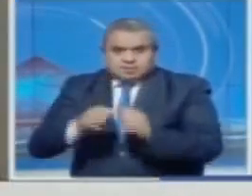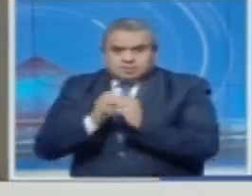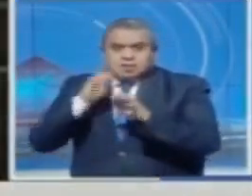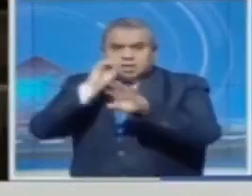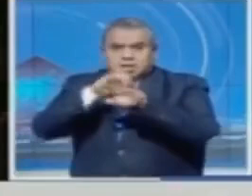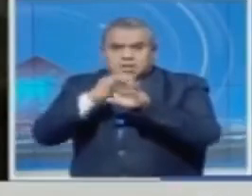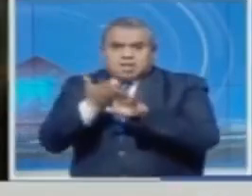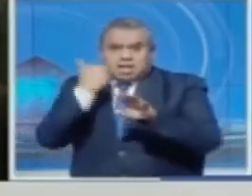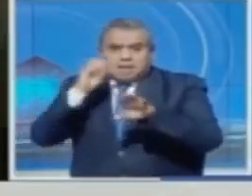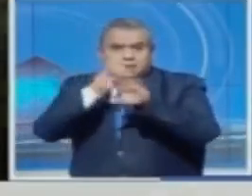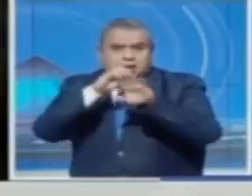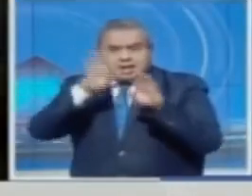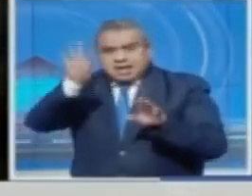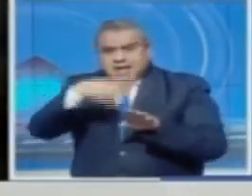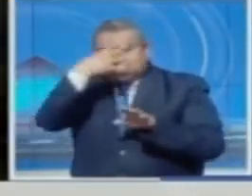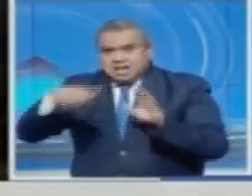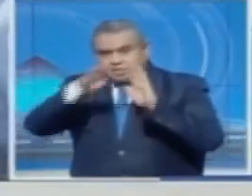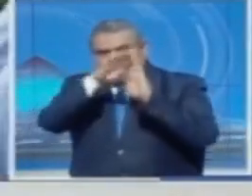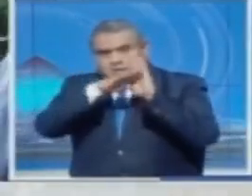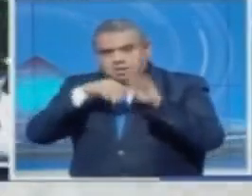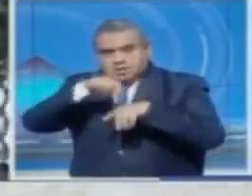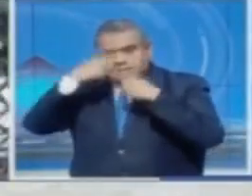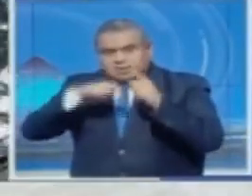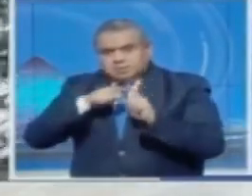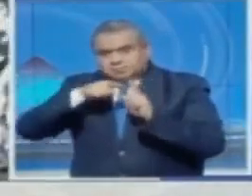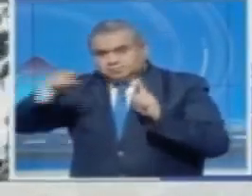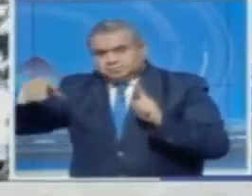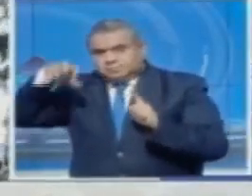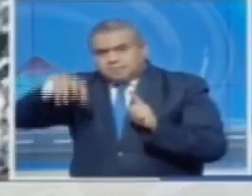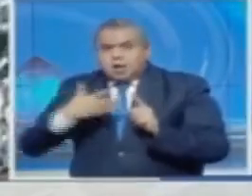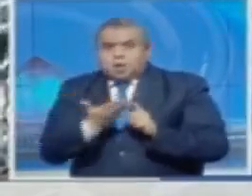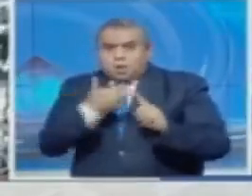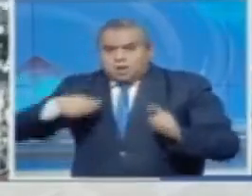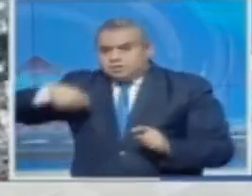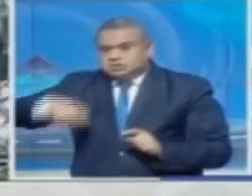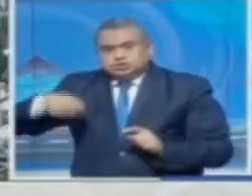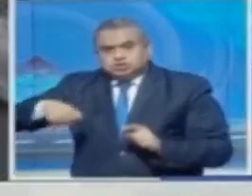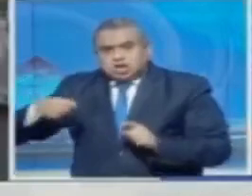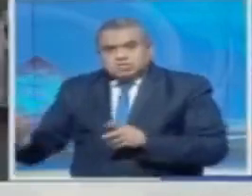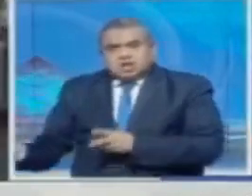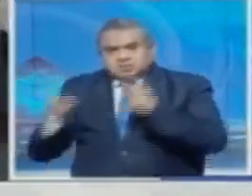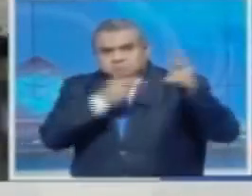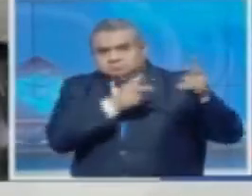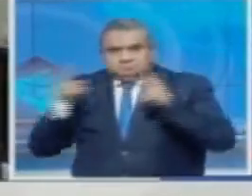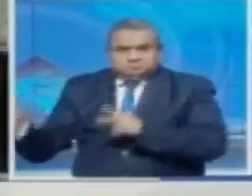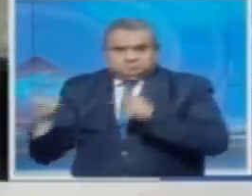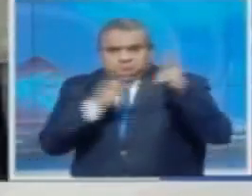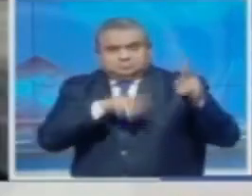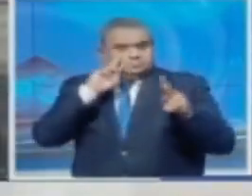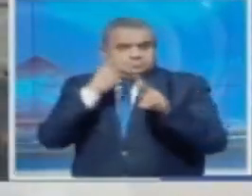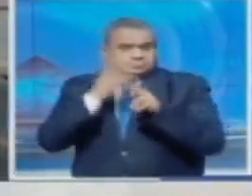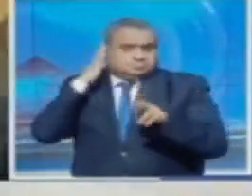الحجاج بموعد رحلاتهم إلى مكة المكرمة وتجميع حقائبهم قبل الرحلة بوقت كاف في مشهد يعكس